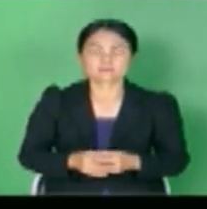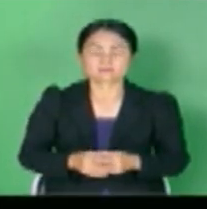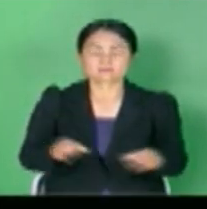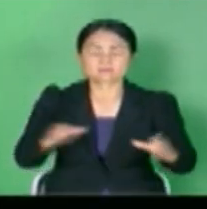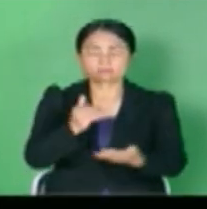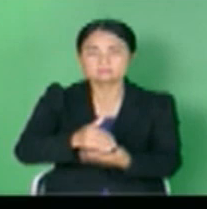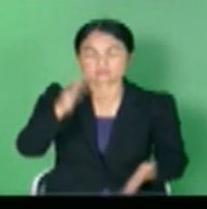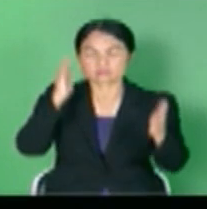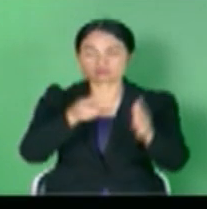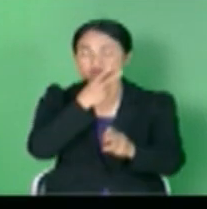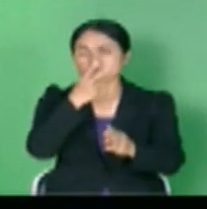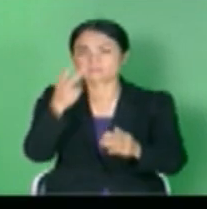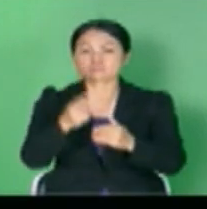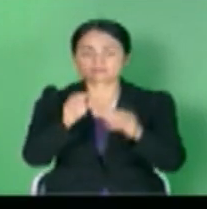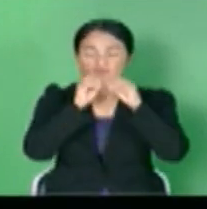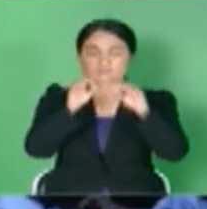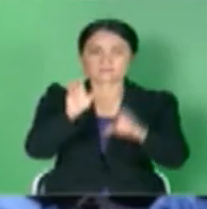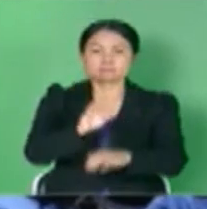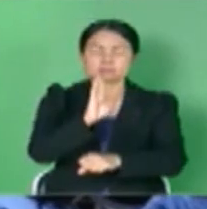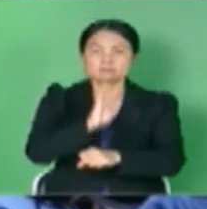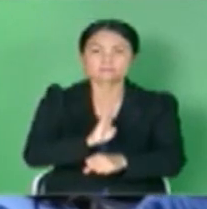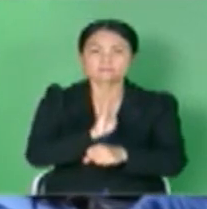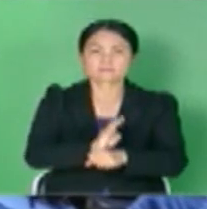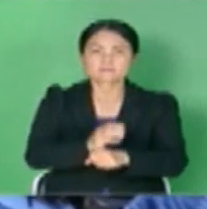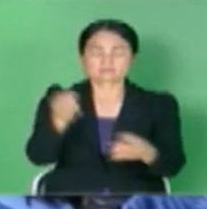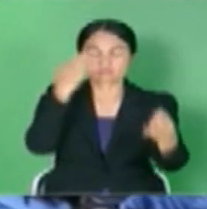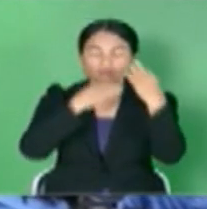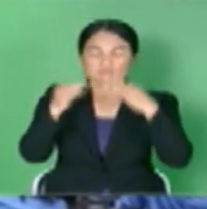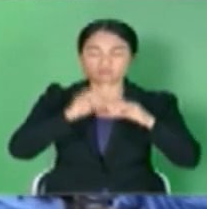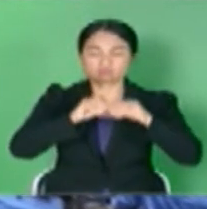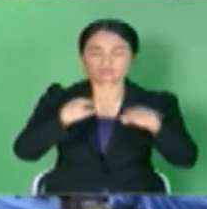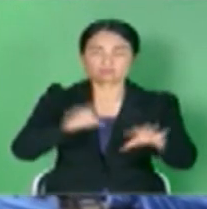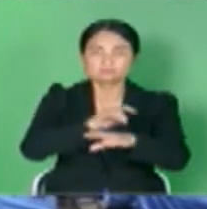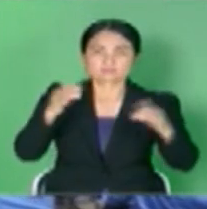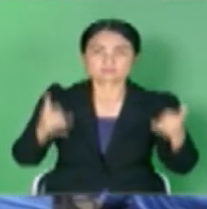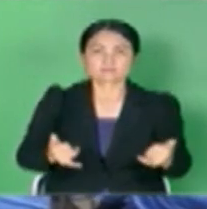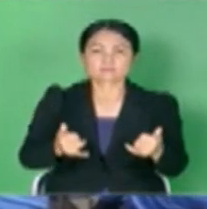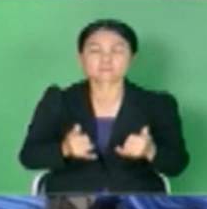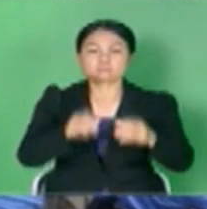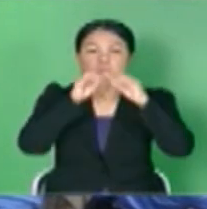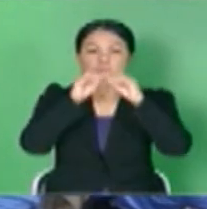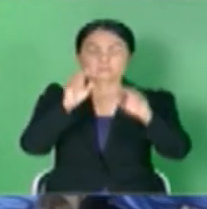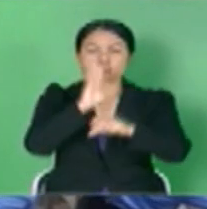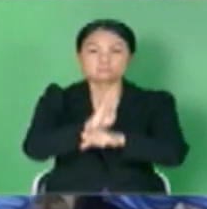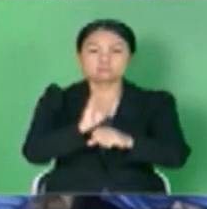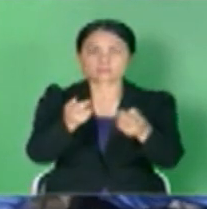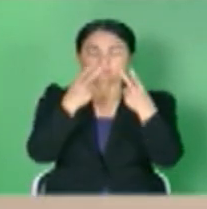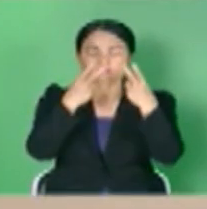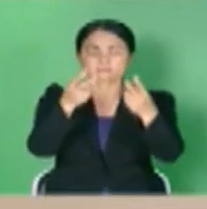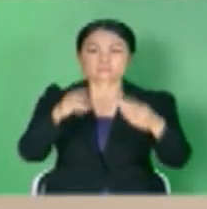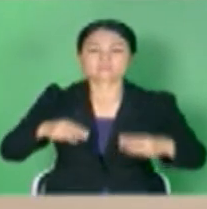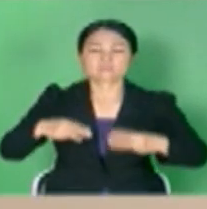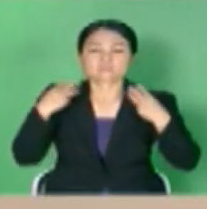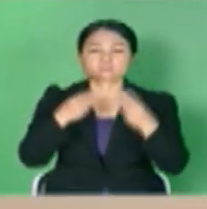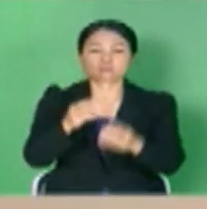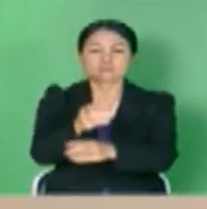ក្រុមនិស្សិតបាទសង្កេតឃើញការផ្សាយប្រតិកម្មគ្រឿងស្រវឹងយ៉ាងប្រោងព្រាតនាពេលបច្ចុប្បន្នដែលការផ្សាយប្រតិកម្មបានទាក់ទាញយុវជ